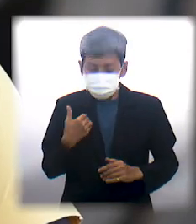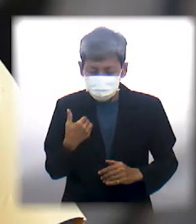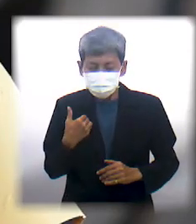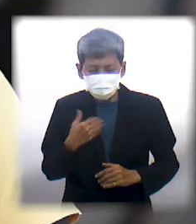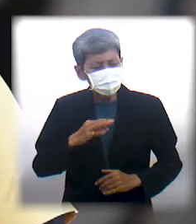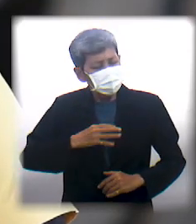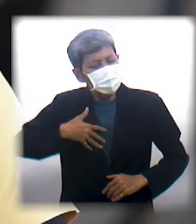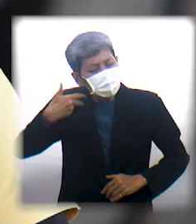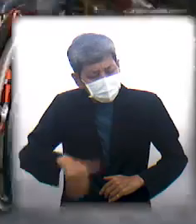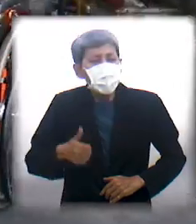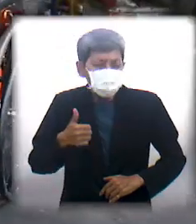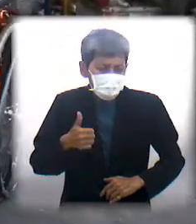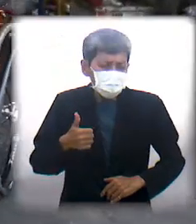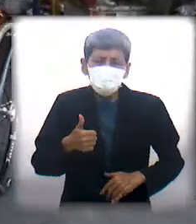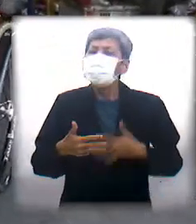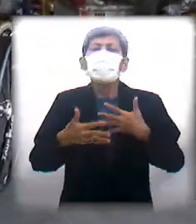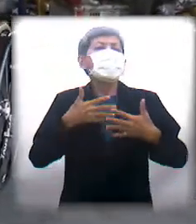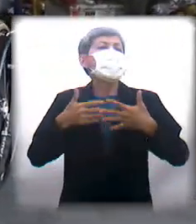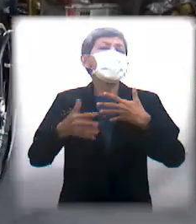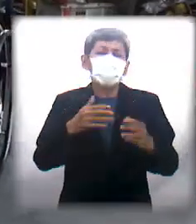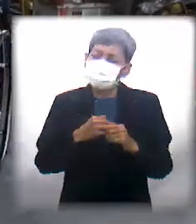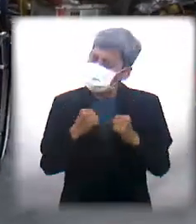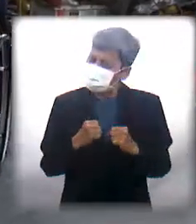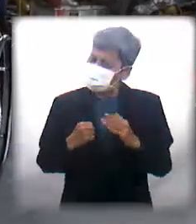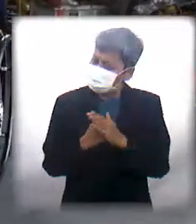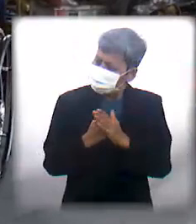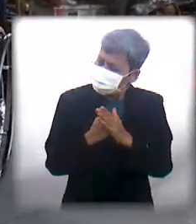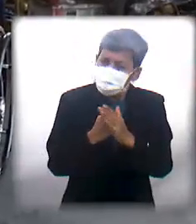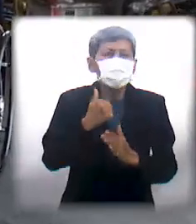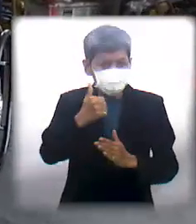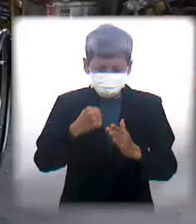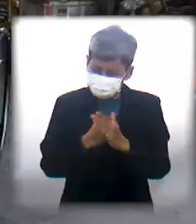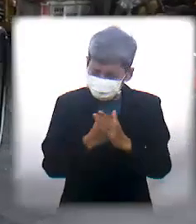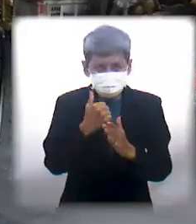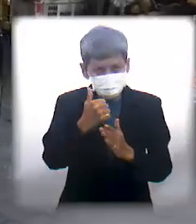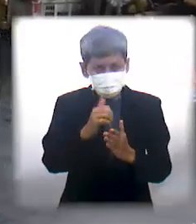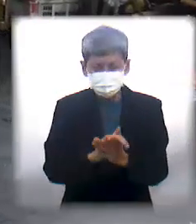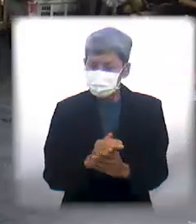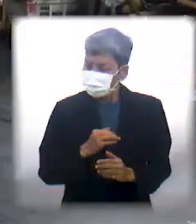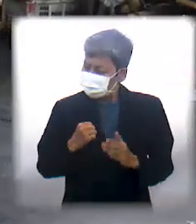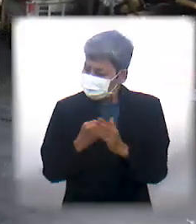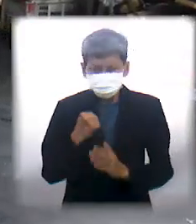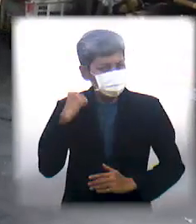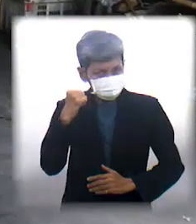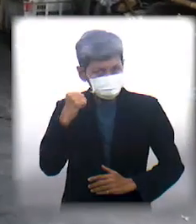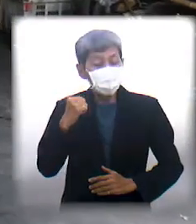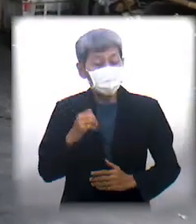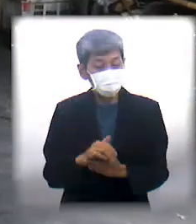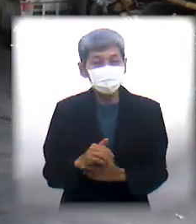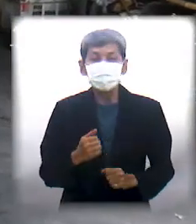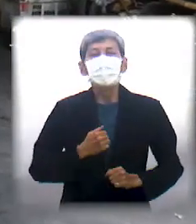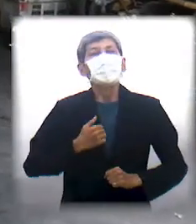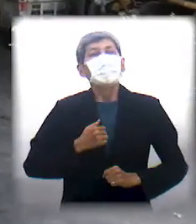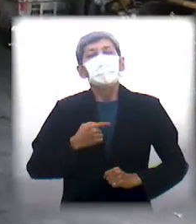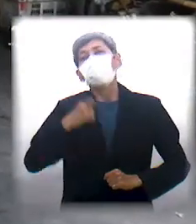ความรู้สึกท้อแท้ได้แต่ว่าถ้าเราไม่ถอยสักอย่างเ รา ตั้งใจสู้สักอย่าง แล้วก็นอนพักผ่อน